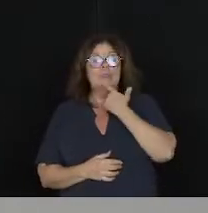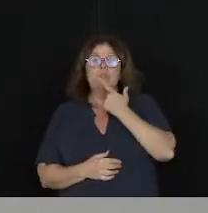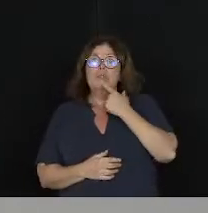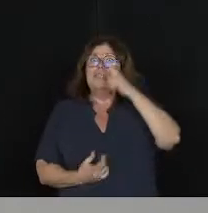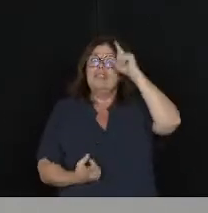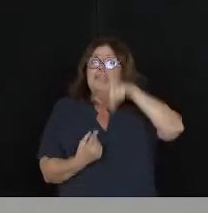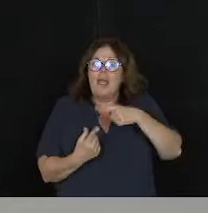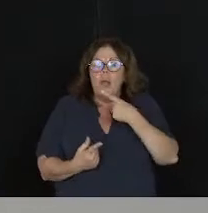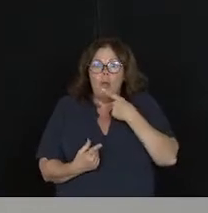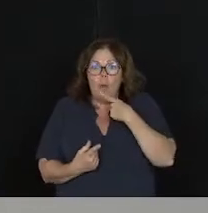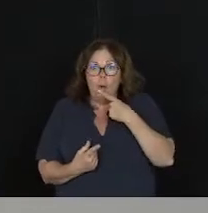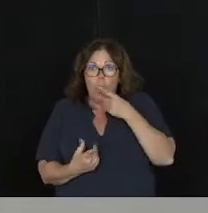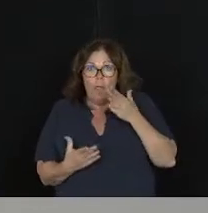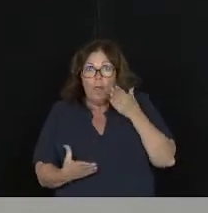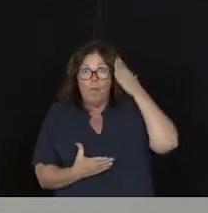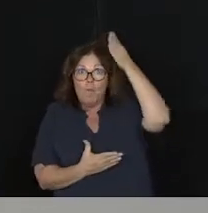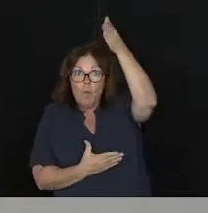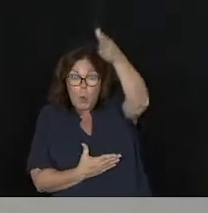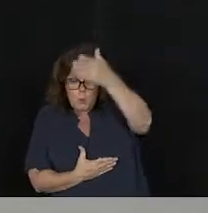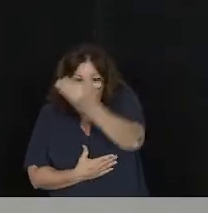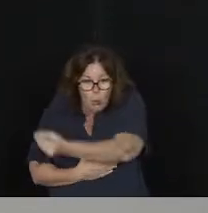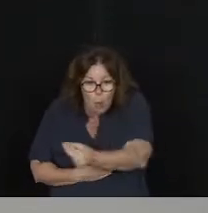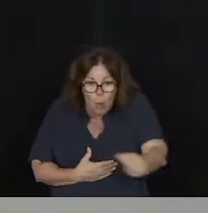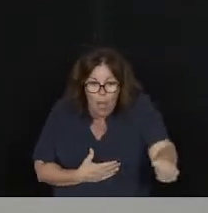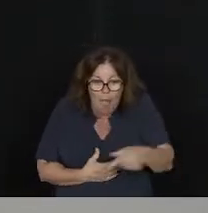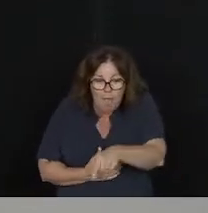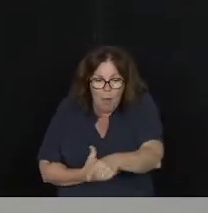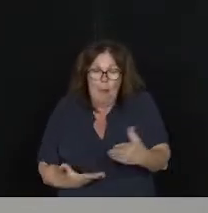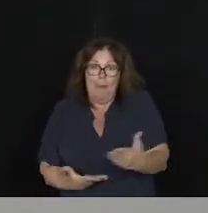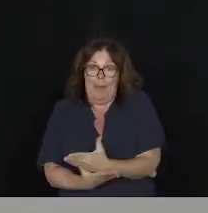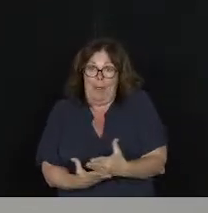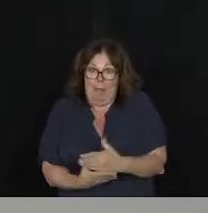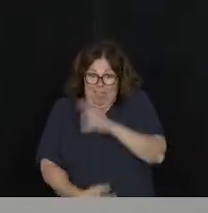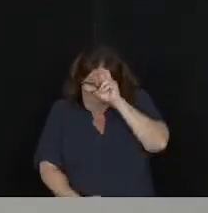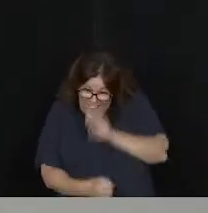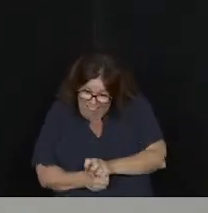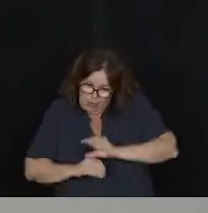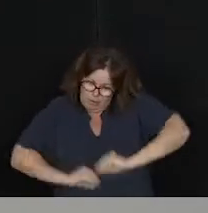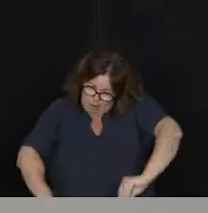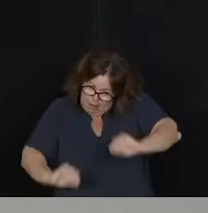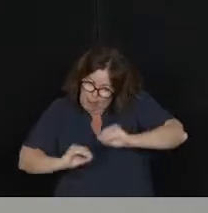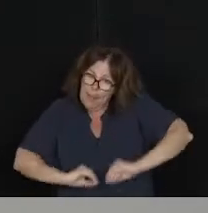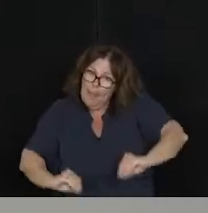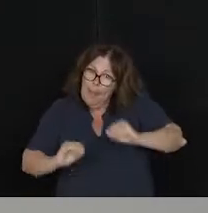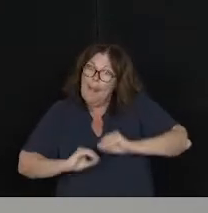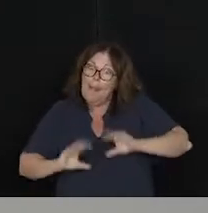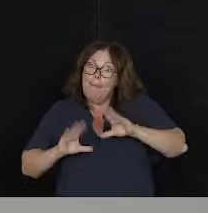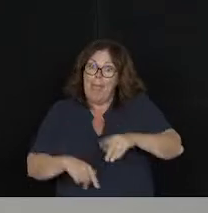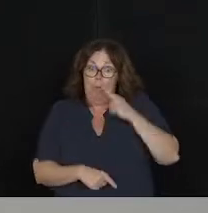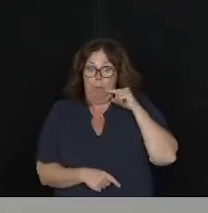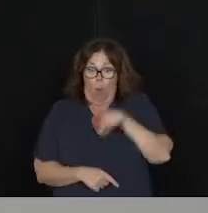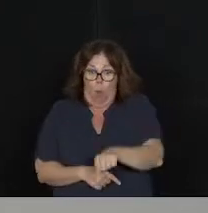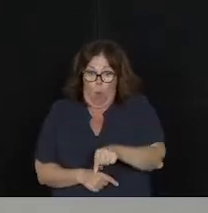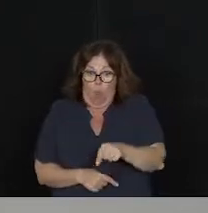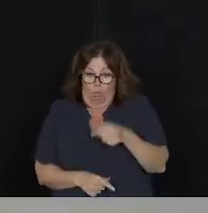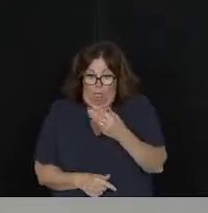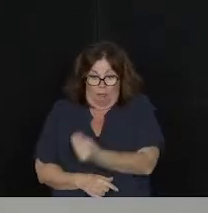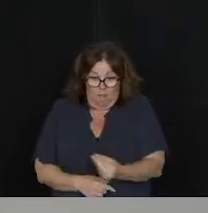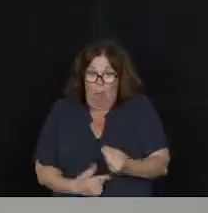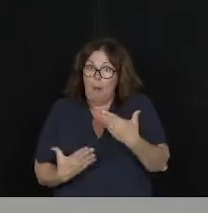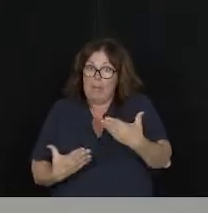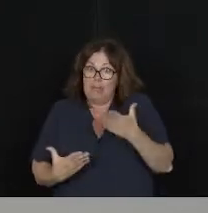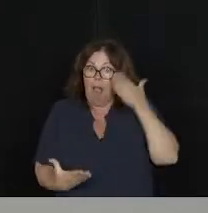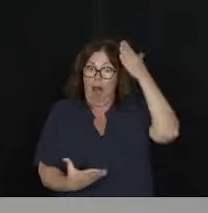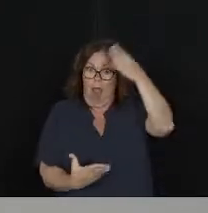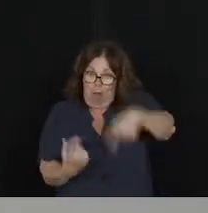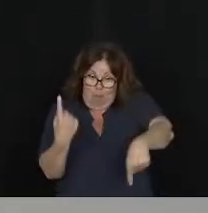la préparation des générations futures au risque de ne plus exister comme État ou comme peuple, hein, qu'on peut